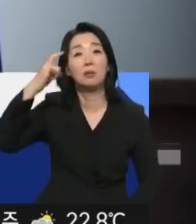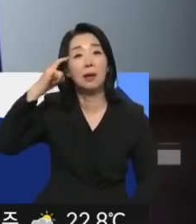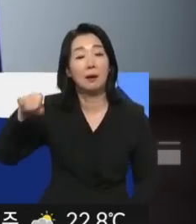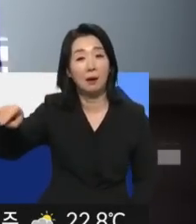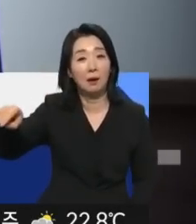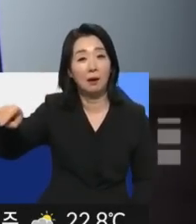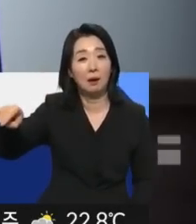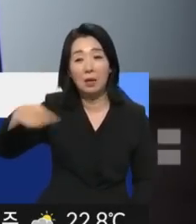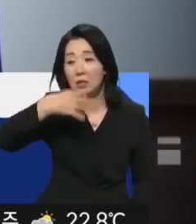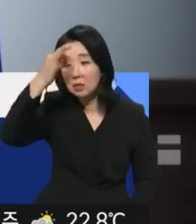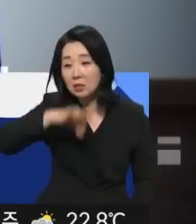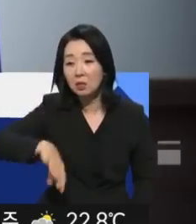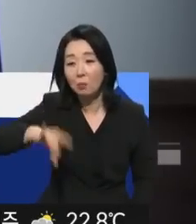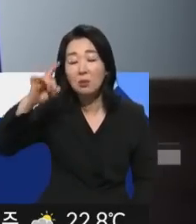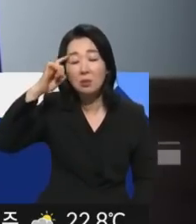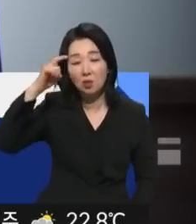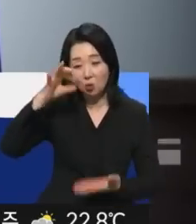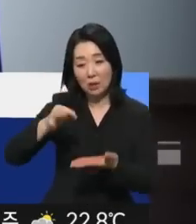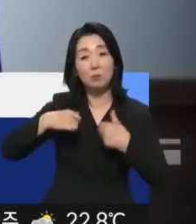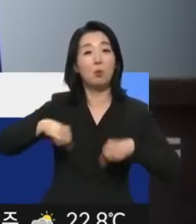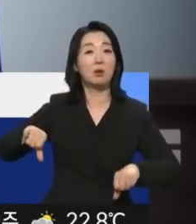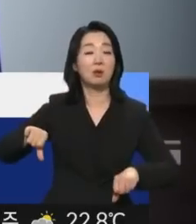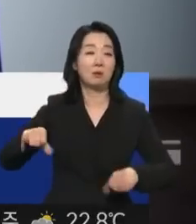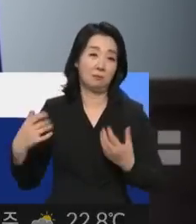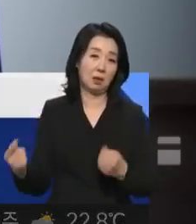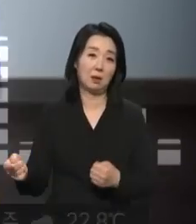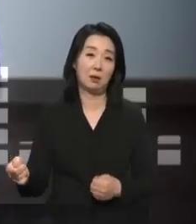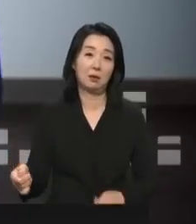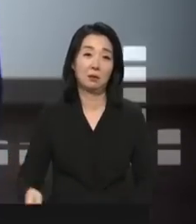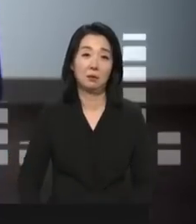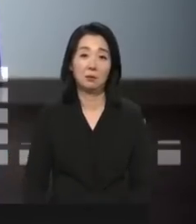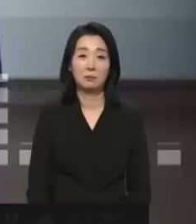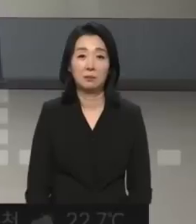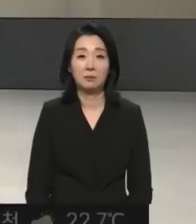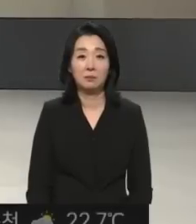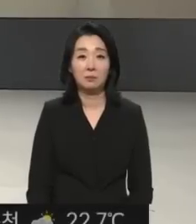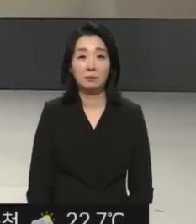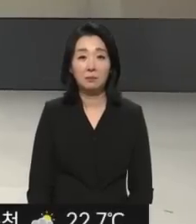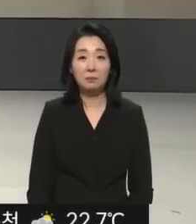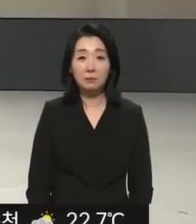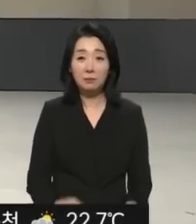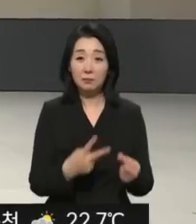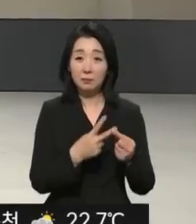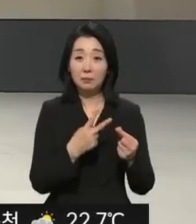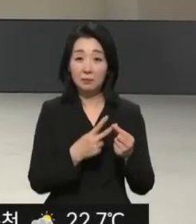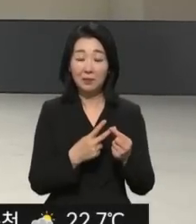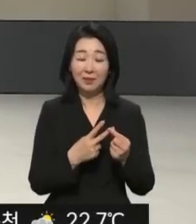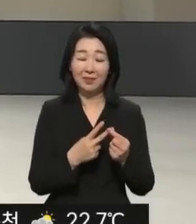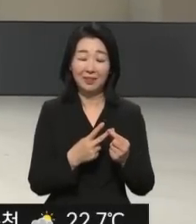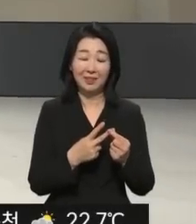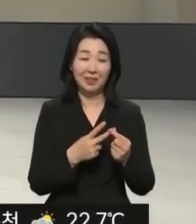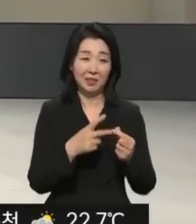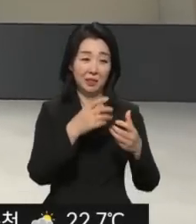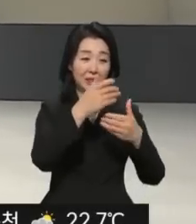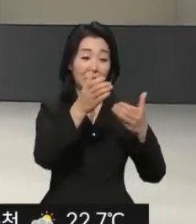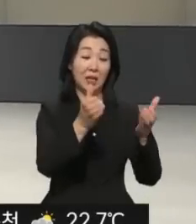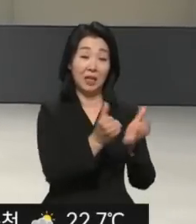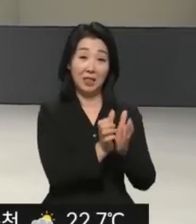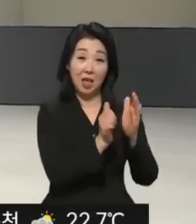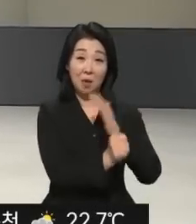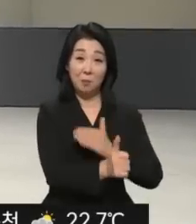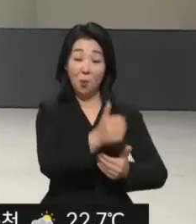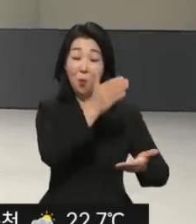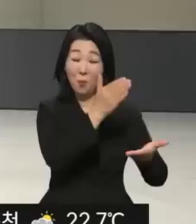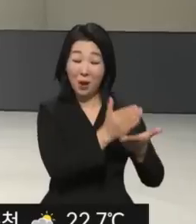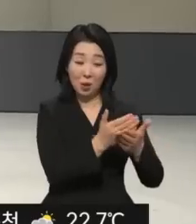전략적 이익을 위해서 가치를 포기하는 경향이 많거든요. 두 번째 픽, 대표 말고 원내대표로